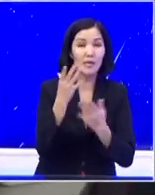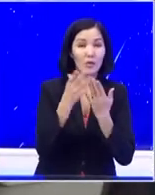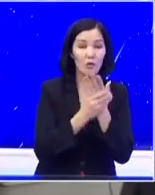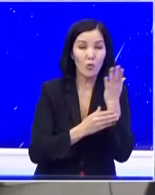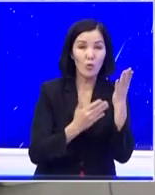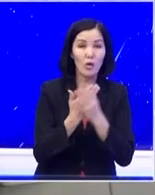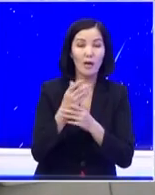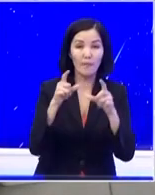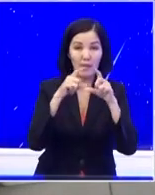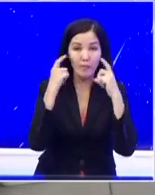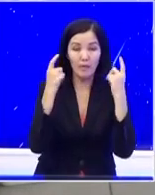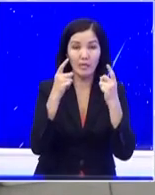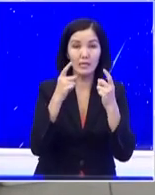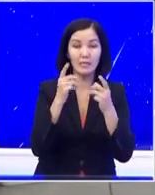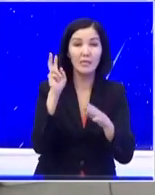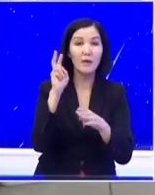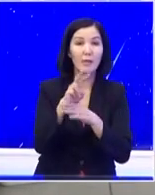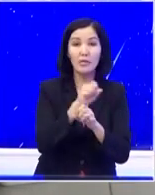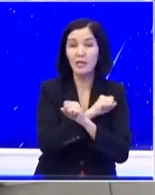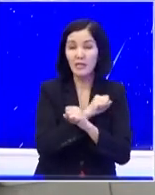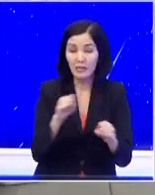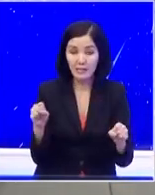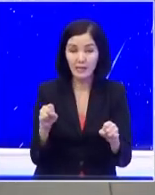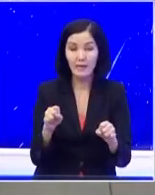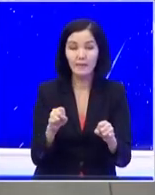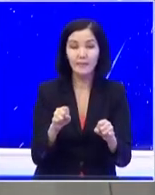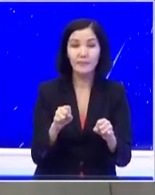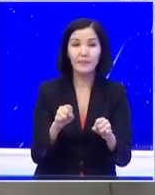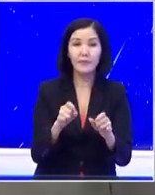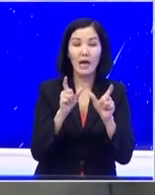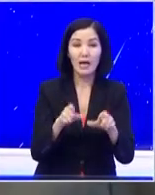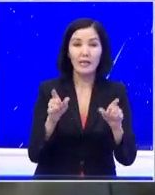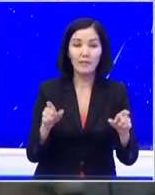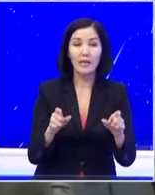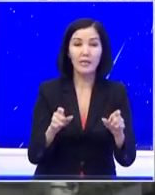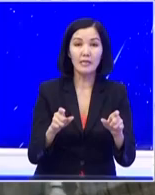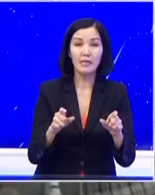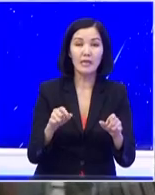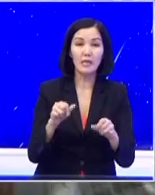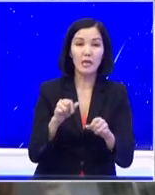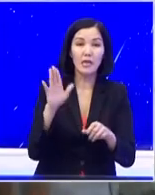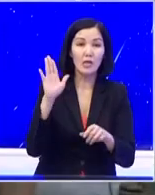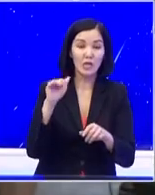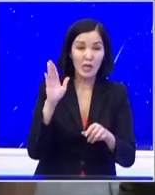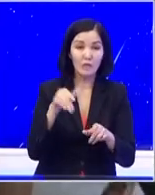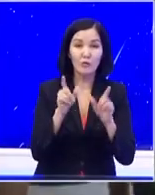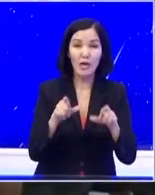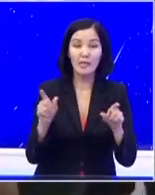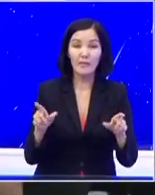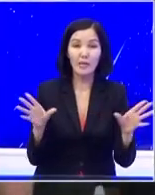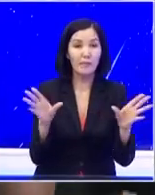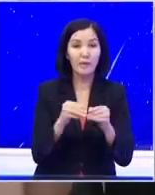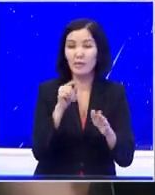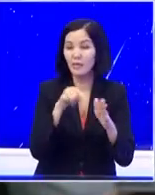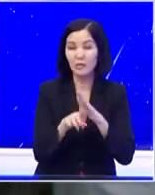және бетпердесіз жолаушылар кіргізілмейді. Және жолаушыларды шығарып салушы жолдастарда кіргізілмейді. Жүгі көп